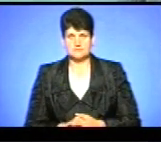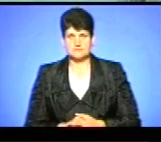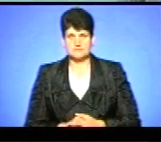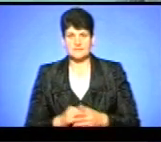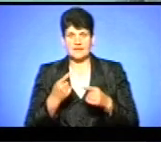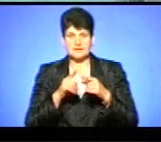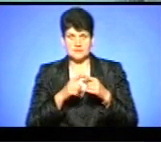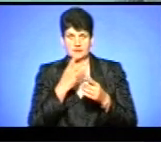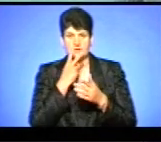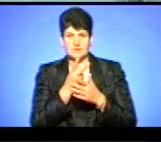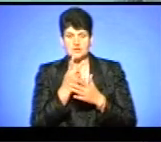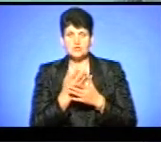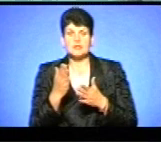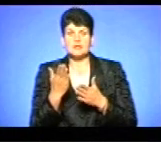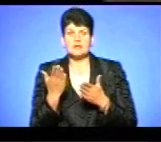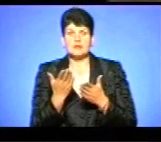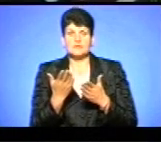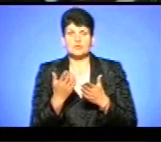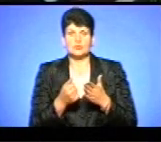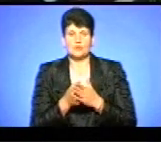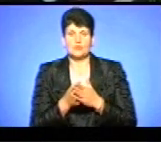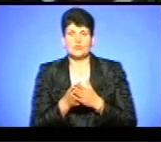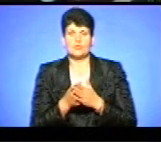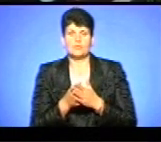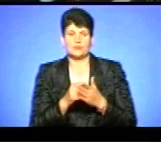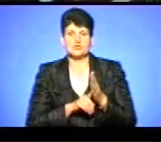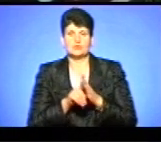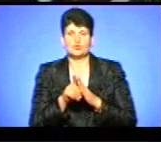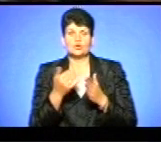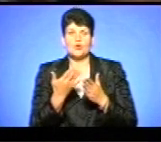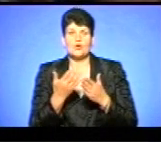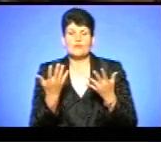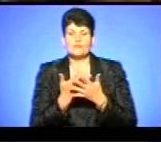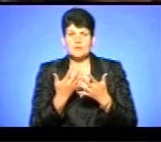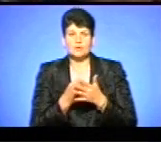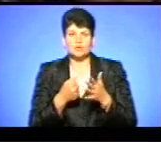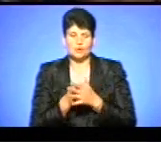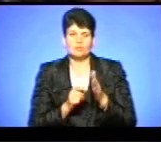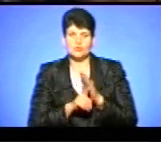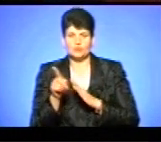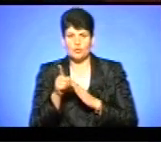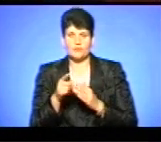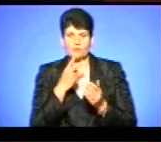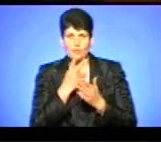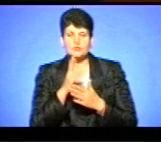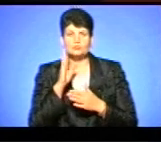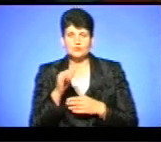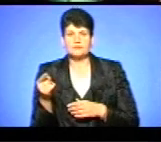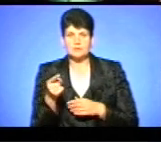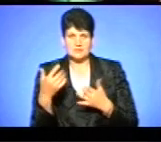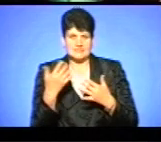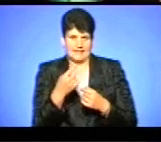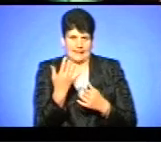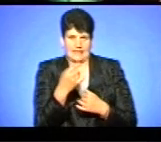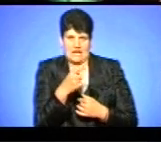На цих кадрах ви бачите трейлер до фільму «Таємний щоденник Симона Петлюри», допрем'єрний показ якого відбудеться у Тернополі вже за